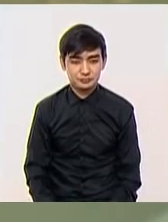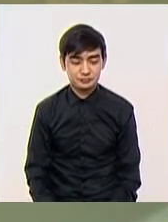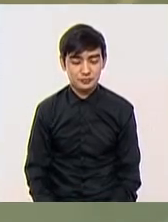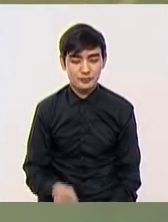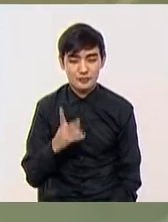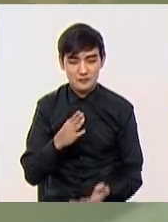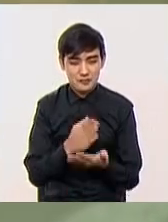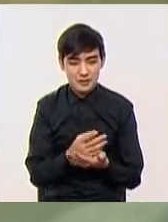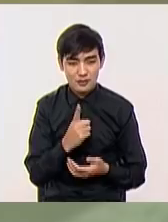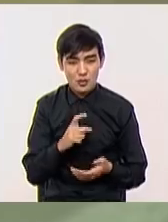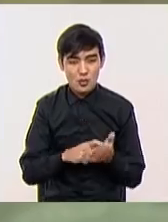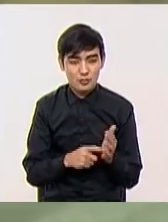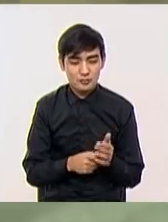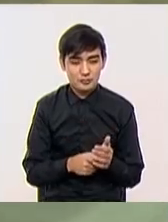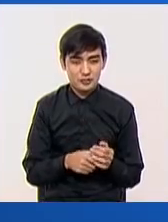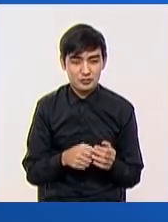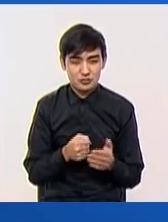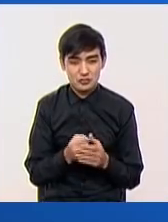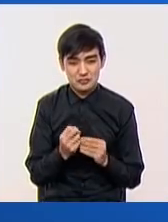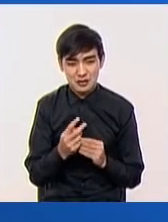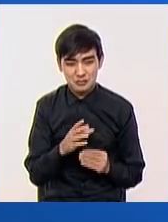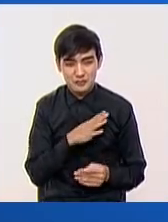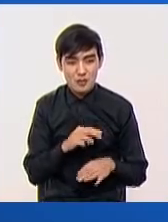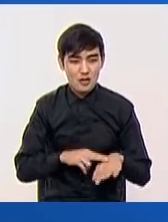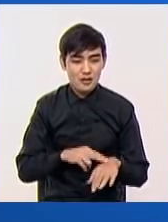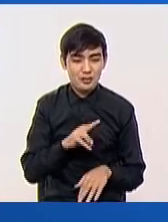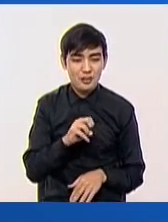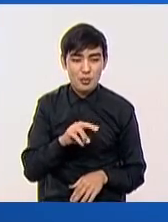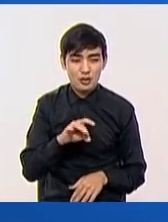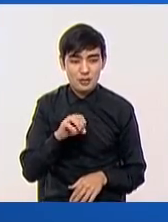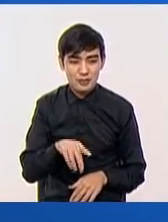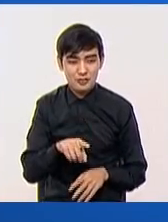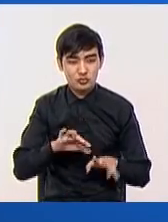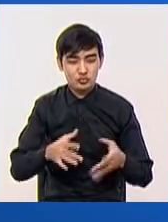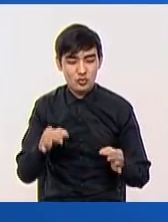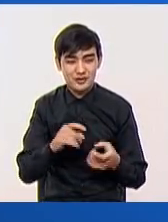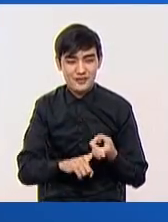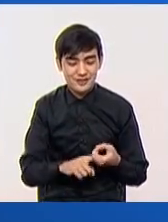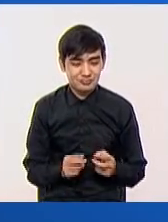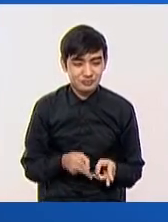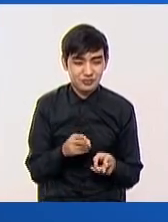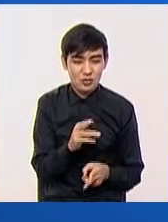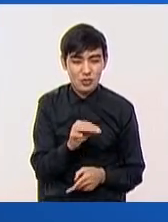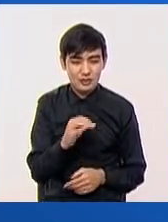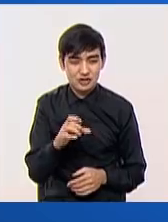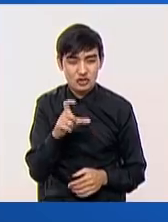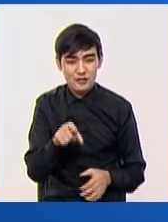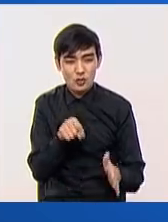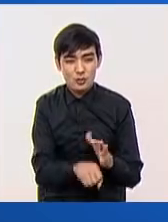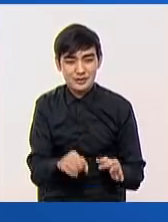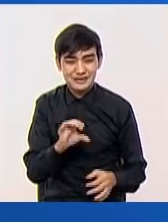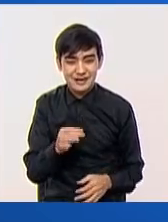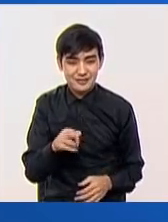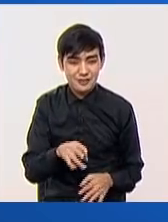Таскальки. Ну, мне до 12. Полиция департаментіндегілер аталған жайтқа байланысты қылмыстық кодексінің адам өлтіру бабы бойынша